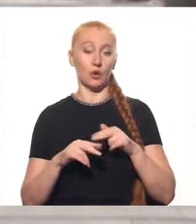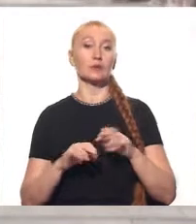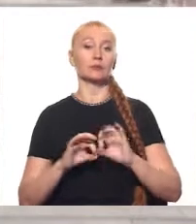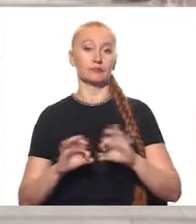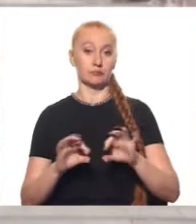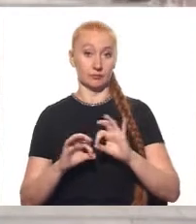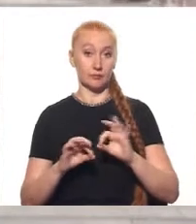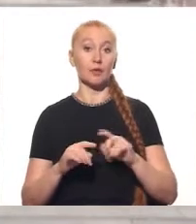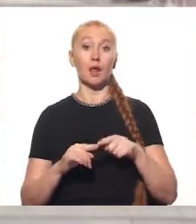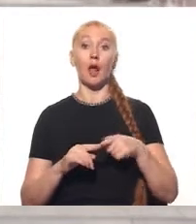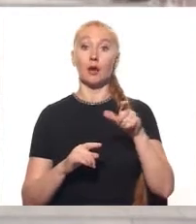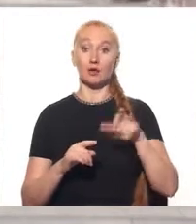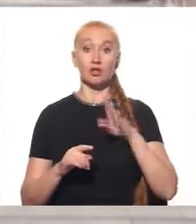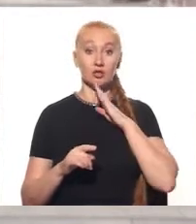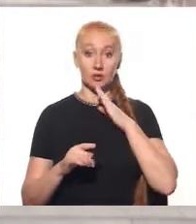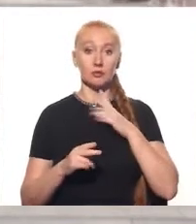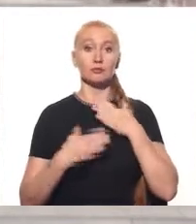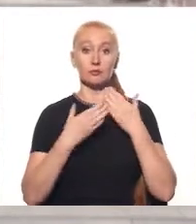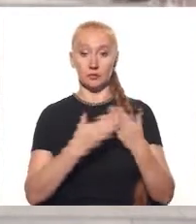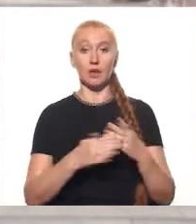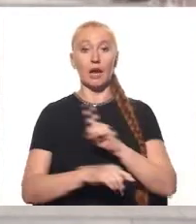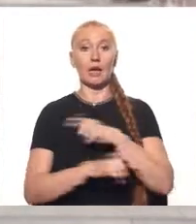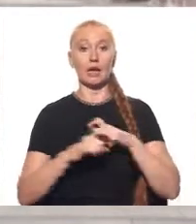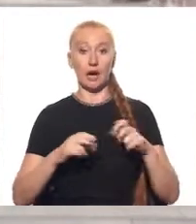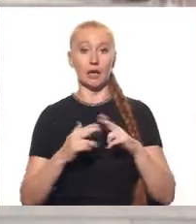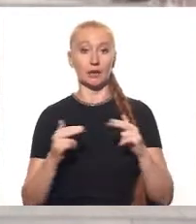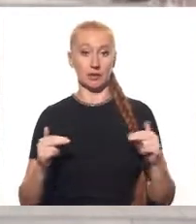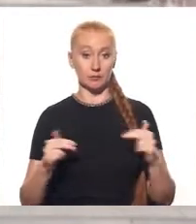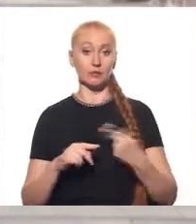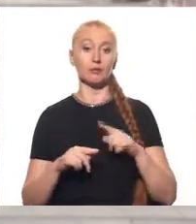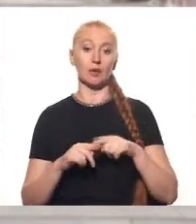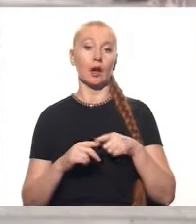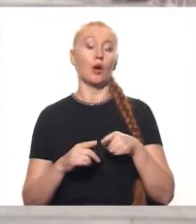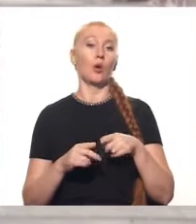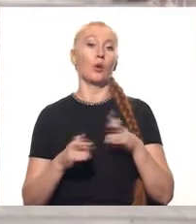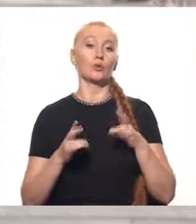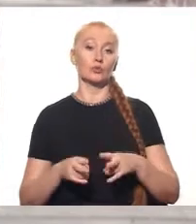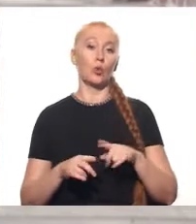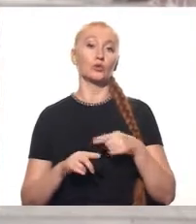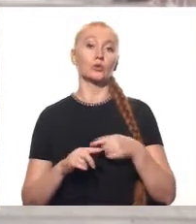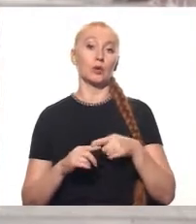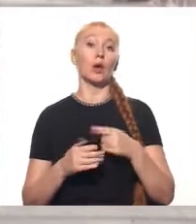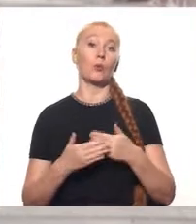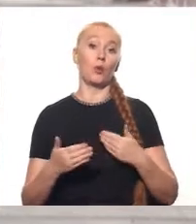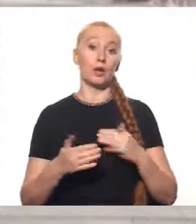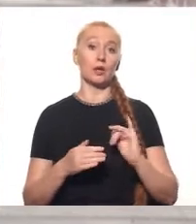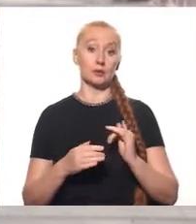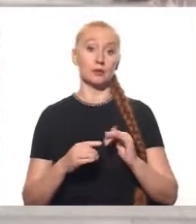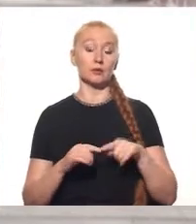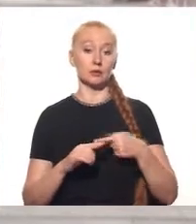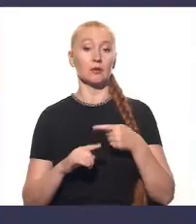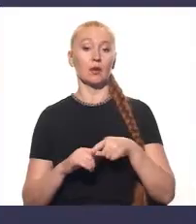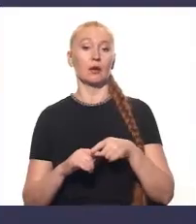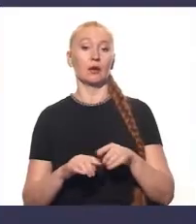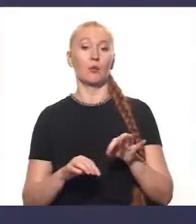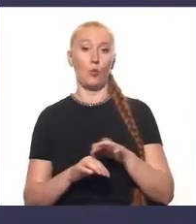свідчення. Потерпіла звернулася до одної з лікарень міста Дніпра з тілесними ушкодженнями. За попередньою інформацією, це легкі тілесні